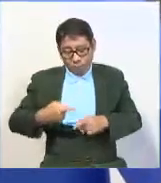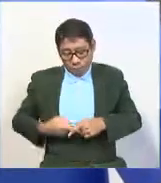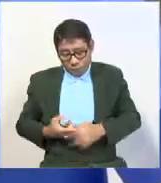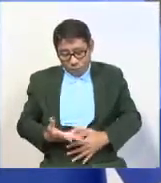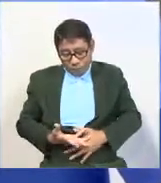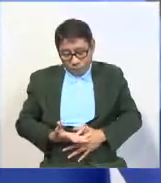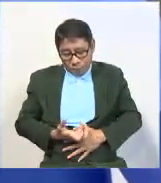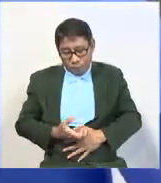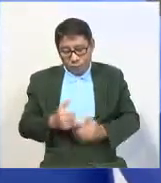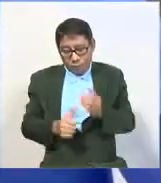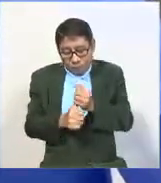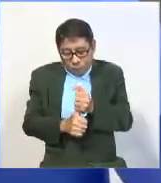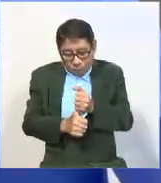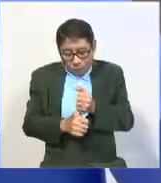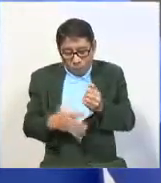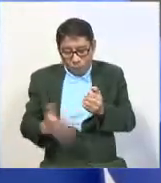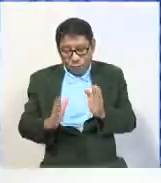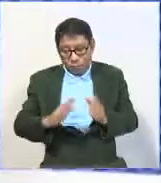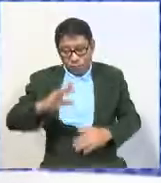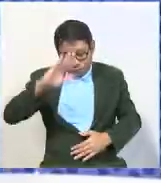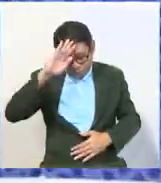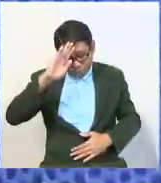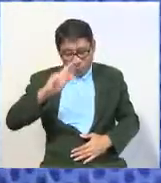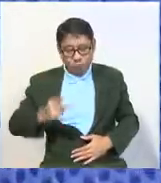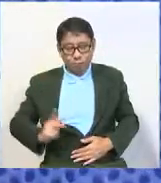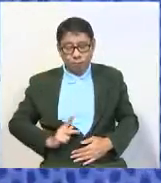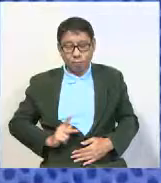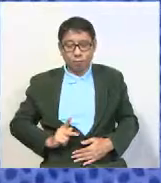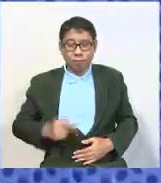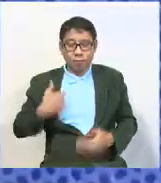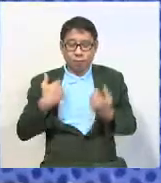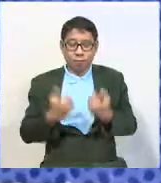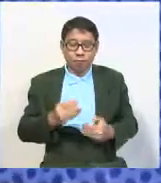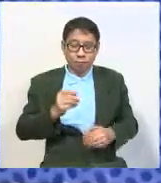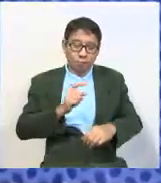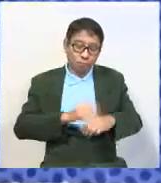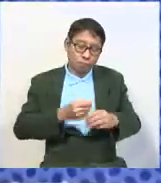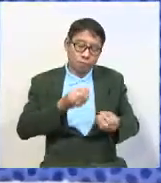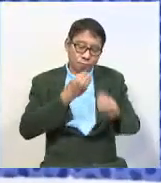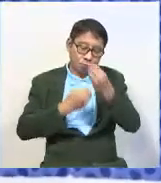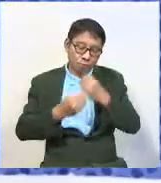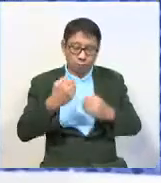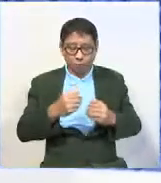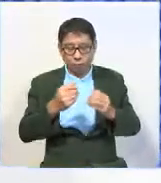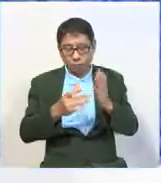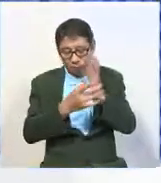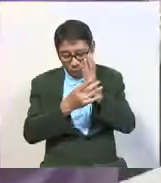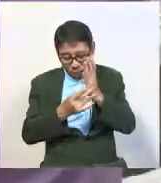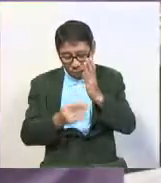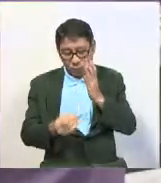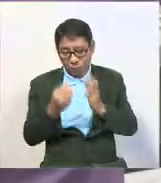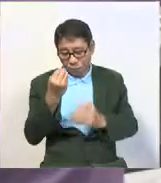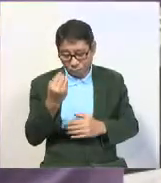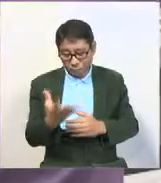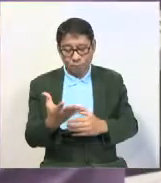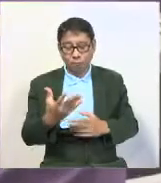ดแน่นท้องท้องอืดบ่อยเหมือนเป็นโรคกระเพาะค่ะโดยเฉพาะเวลาที่รับประทานอาหารที่มีโปรตีนหรือว่าไขมันสู